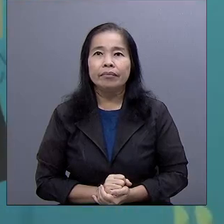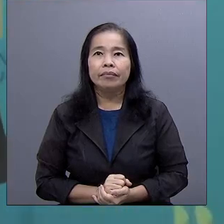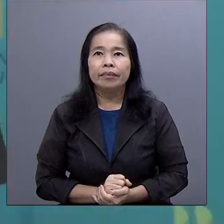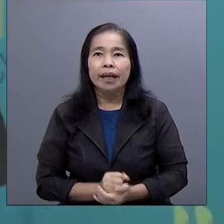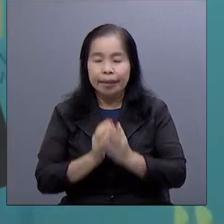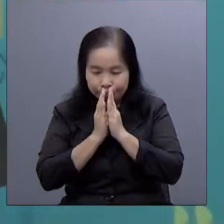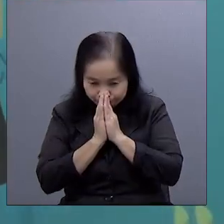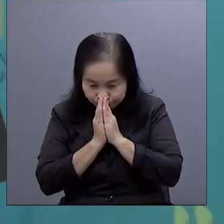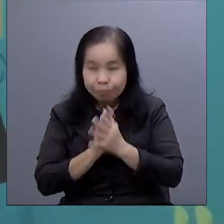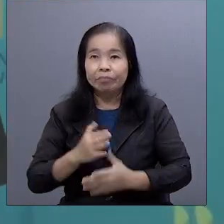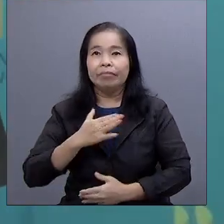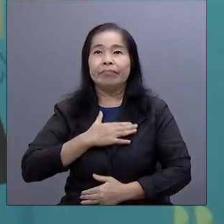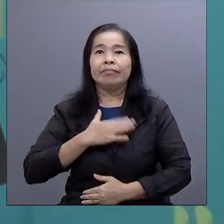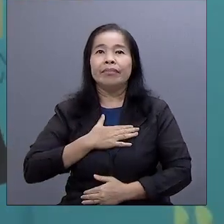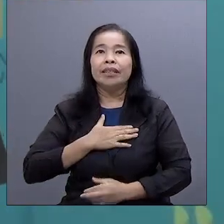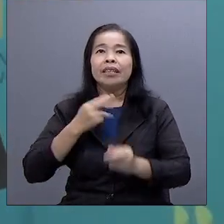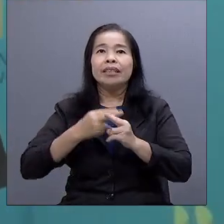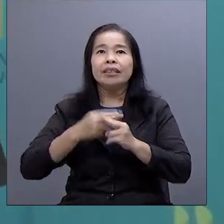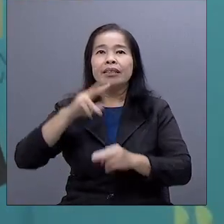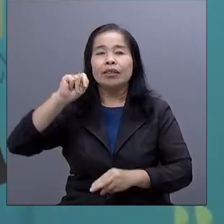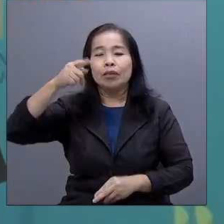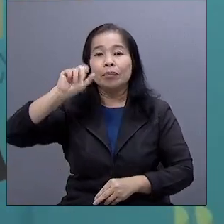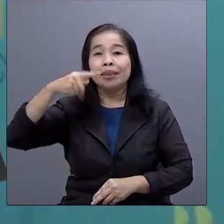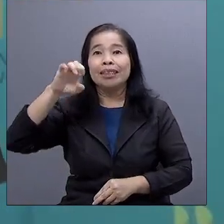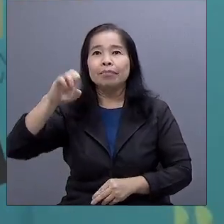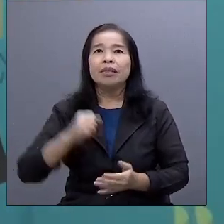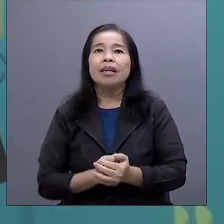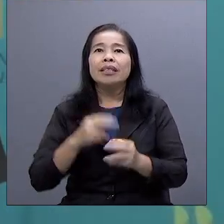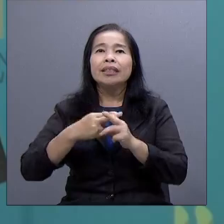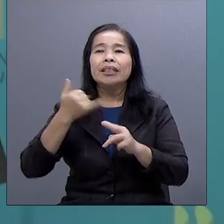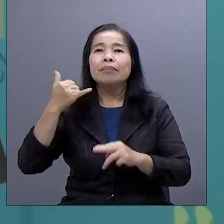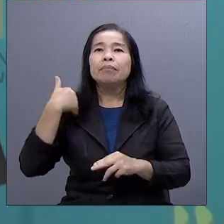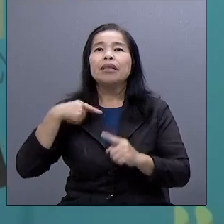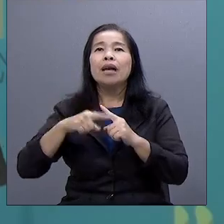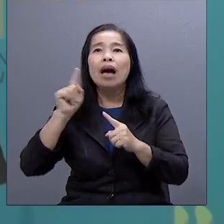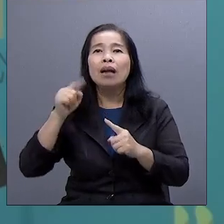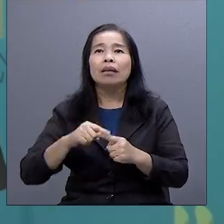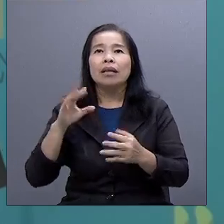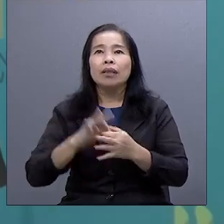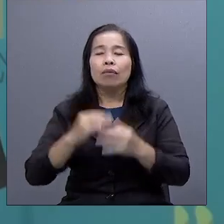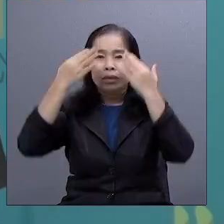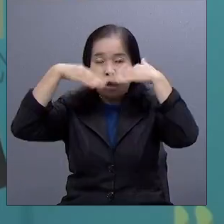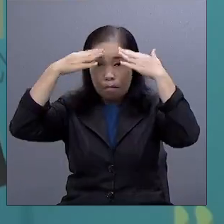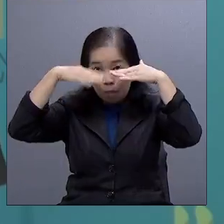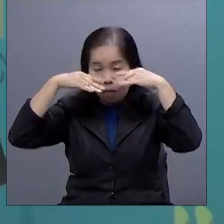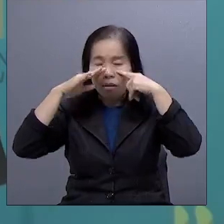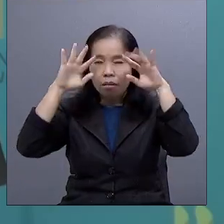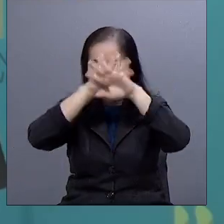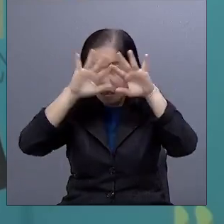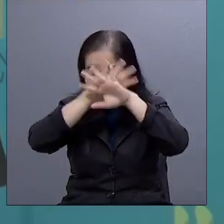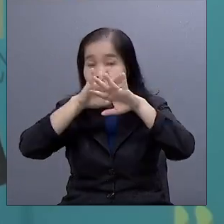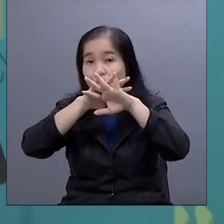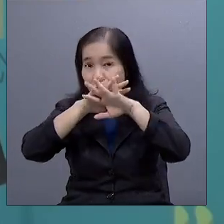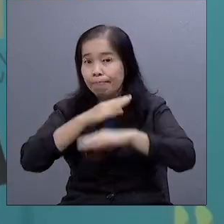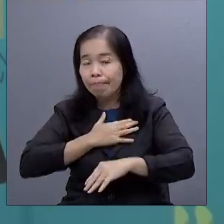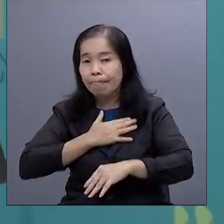สวัสดีครับชื่อ Nainopati ริประสันพงชื่เลนชื่อเม่ครับมความพรการทางด้านการมองเห็นสายตาเรีนรางครัผม